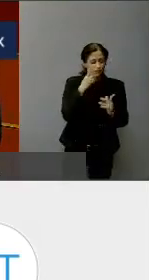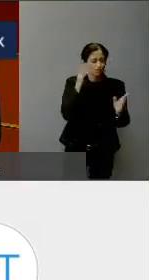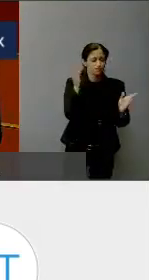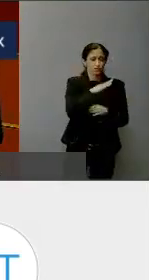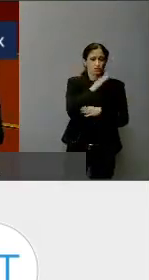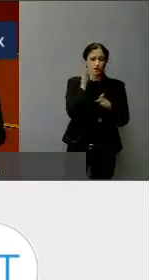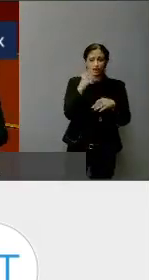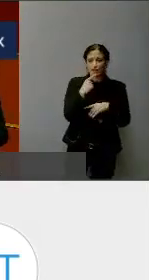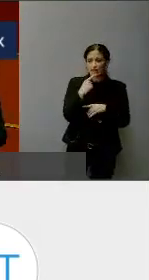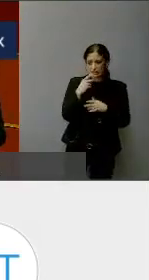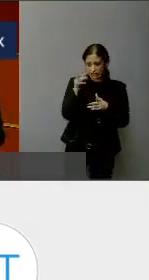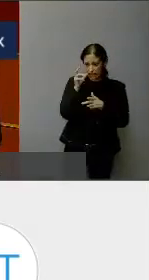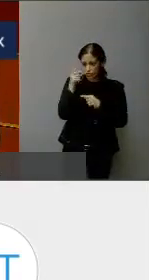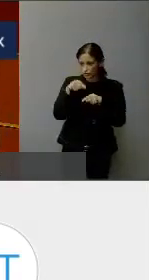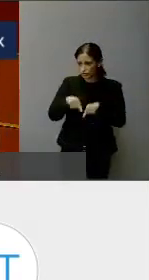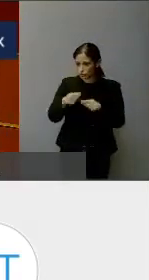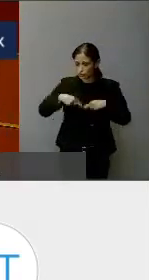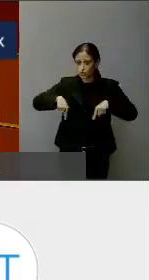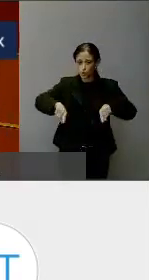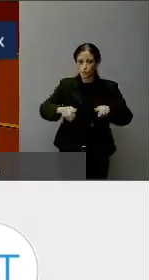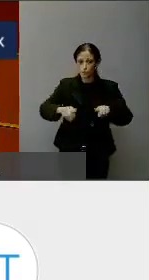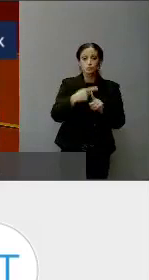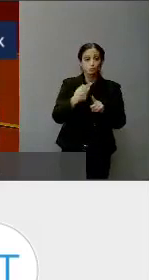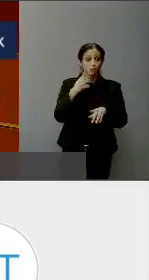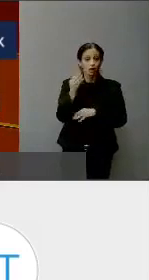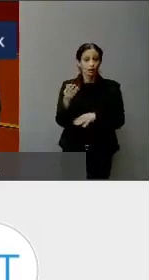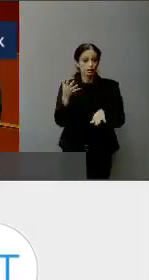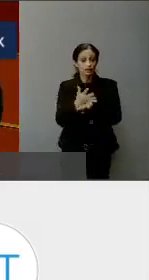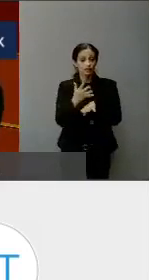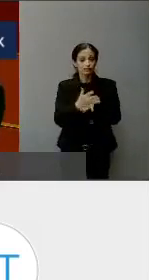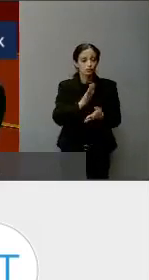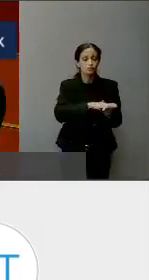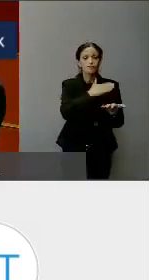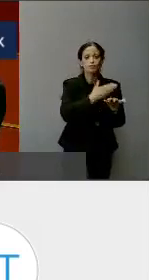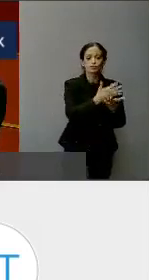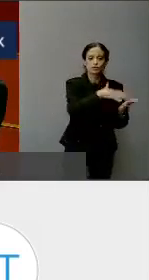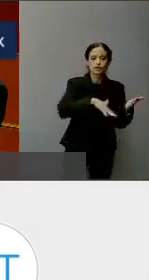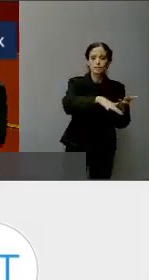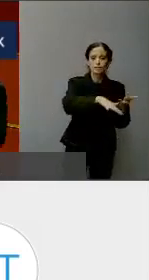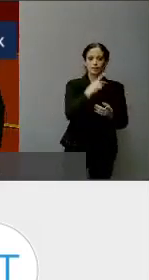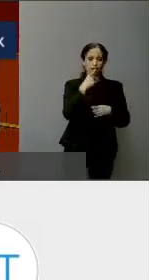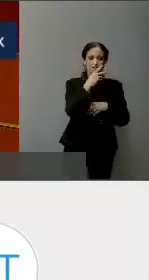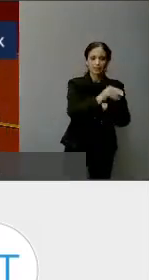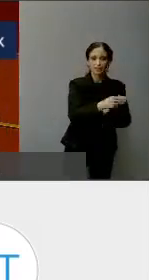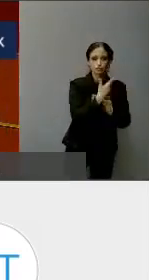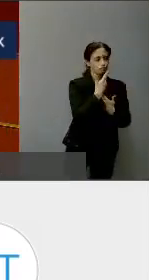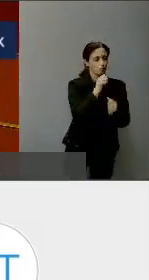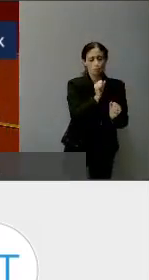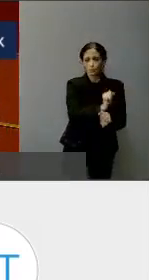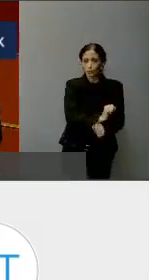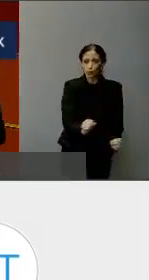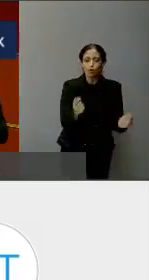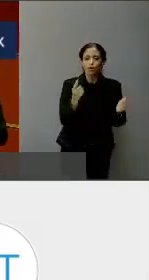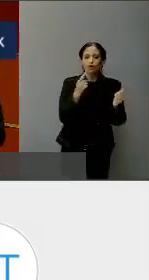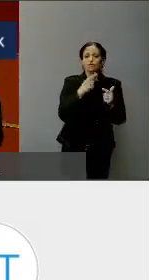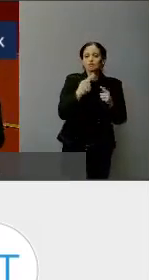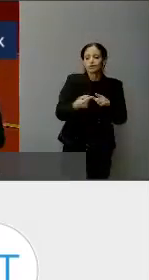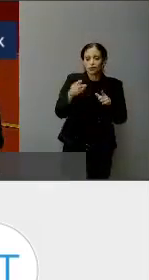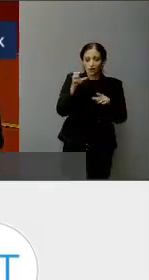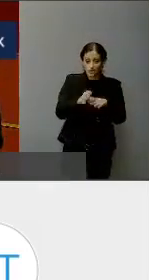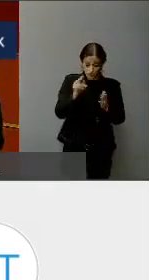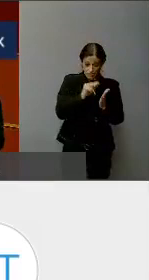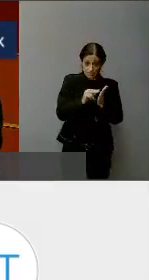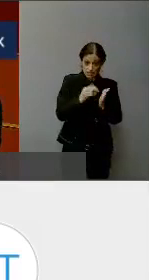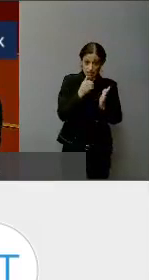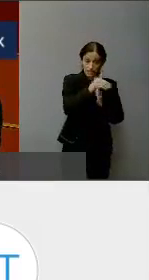ascoltato in commissione ma anche gli enti intervenuti in fase di valutazione ambientale vela dietro la regione asca la vela scritto alla regione